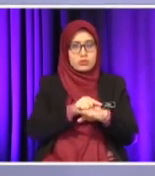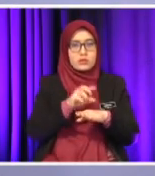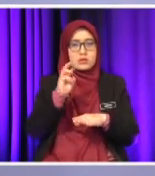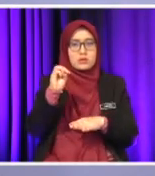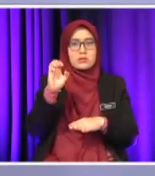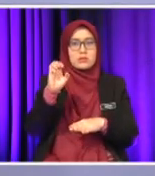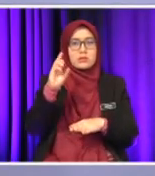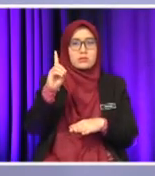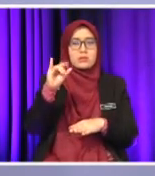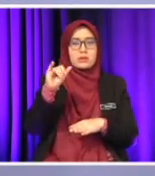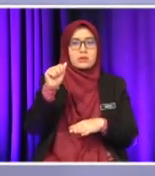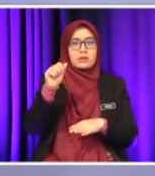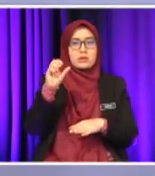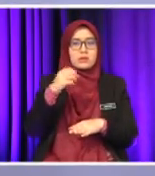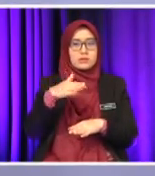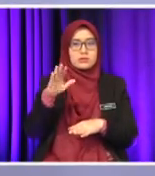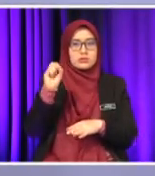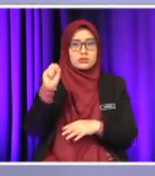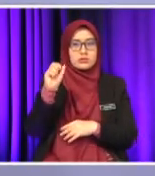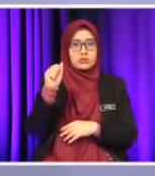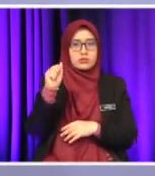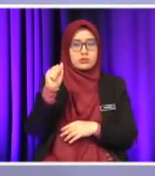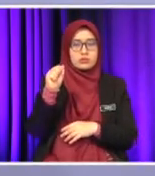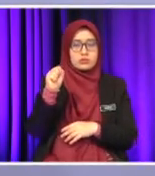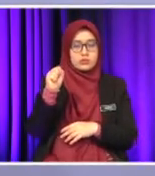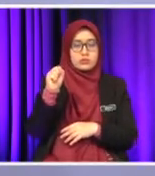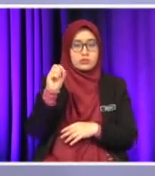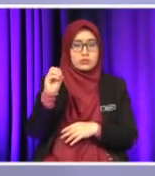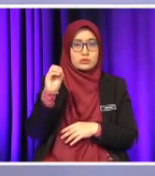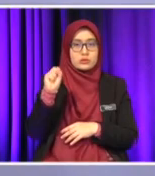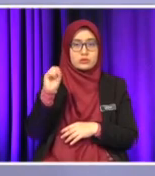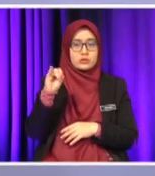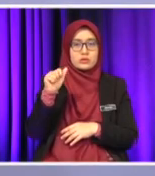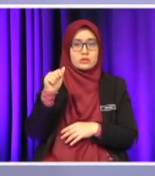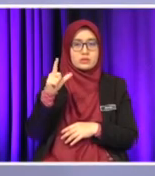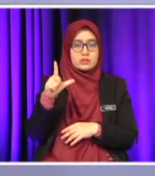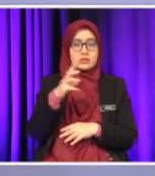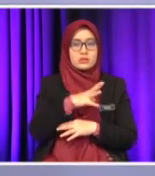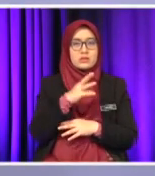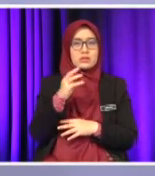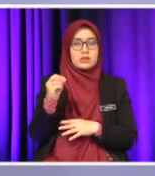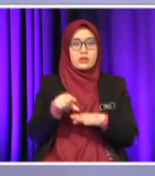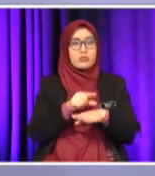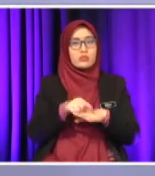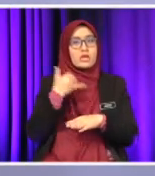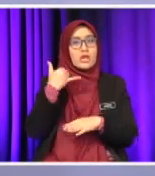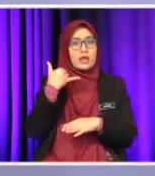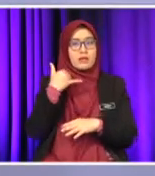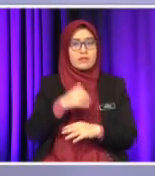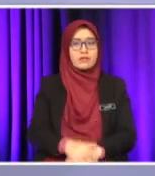ada Midah sosial Nah jadi setelah itulah saya menggunakan pendekatan media sosial itu untuk membuat promosi ataupun